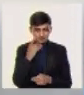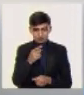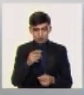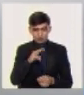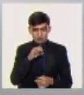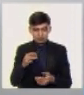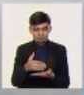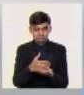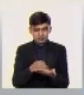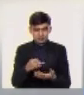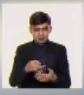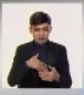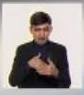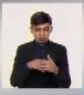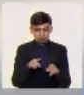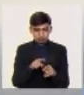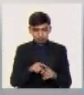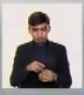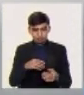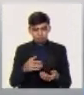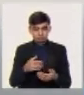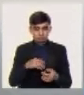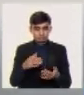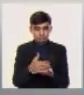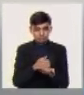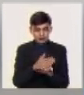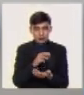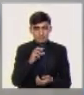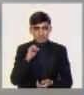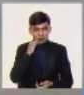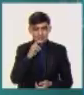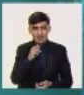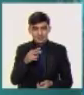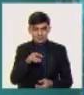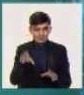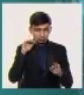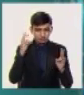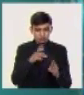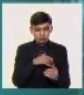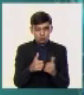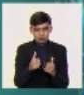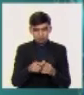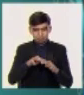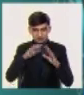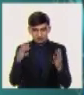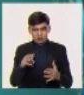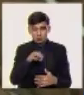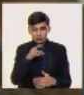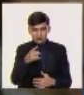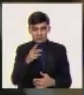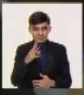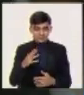мусор. Активно собирает мусор. Баба Катя – местная знаменитость. Соседи уверяют, что хламом и отходами забита